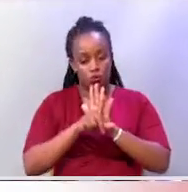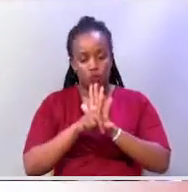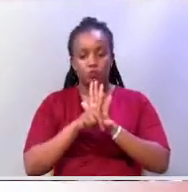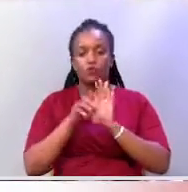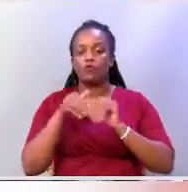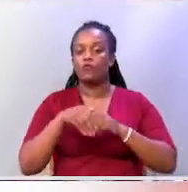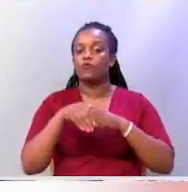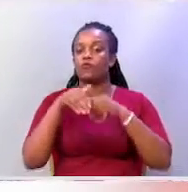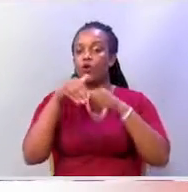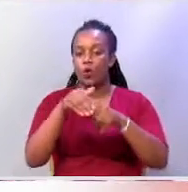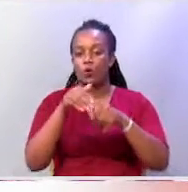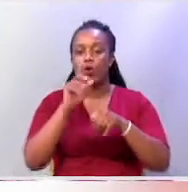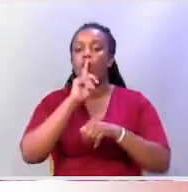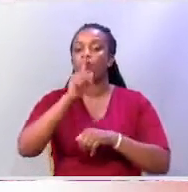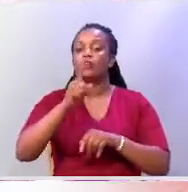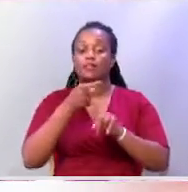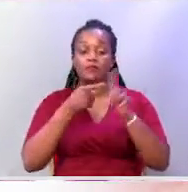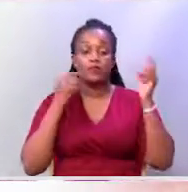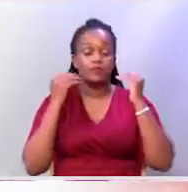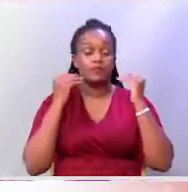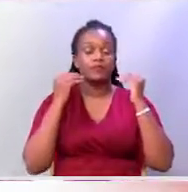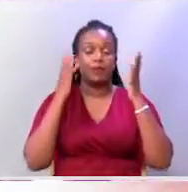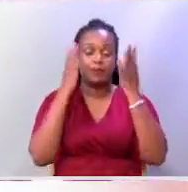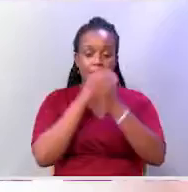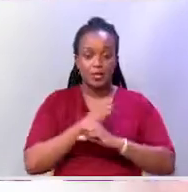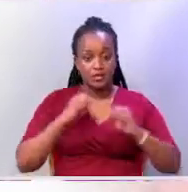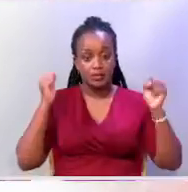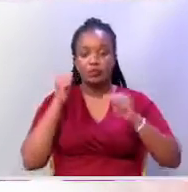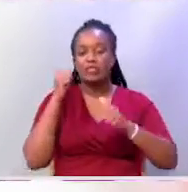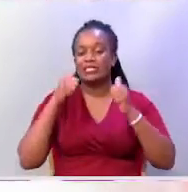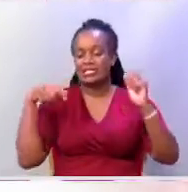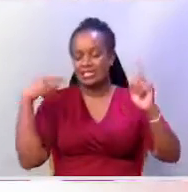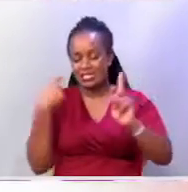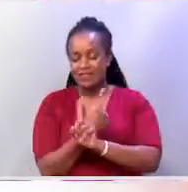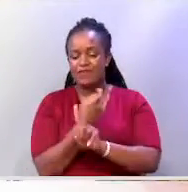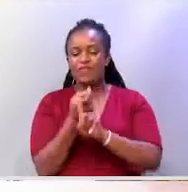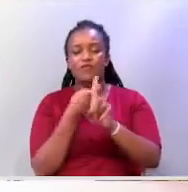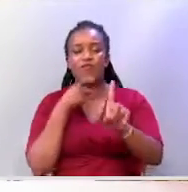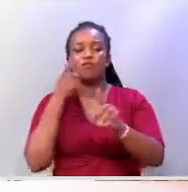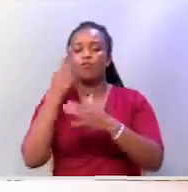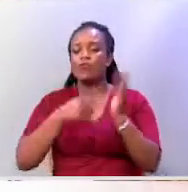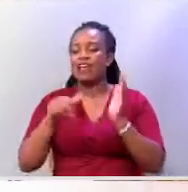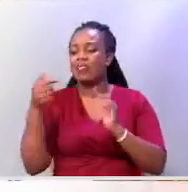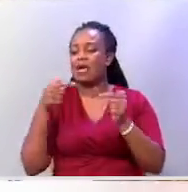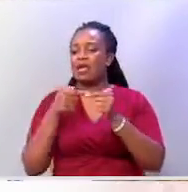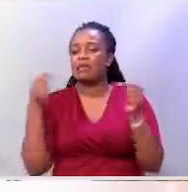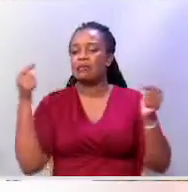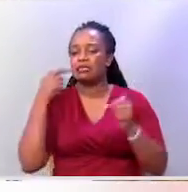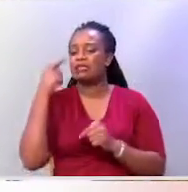instructions from the head of state, contrary to what some of his rivals are purporting.